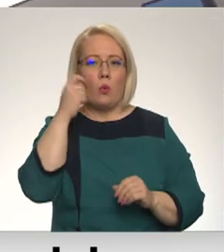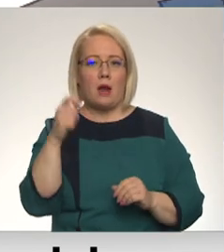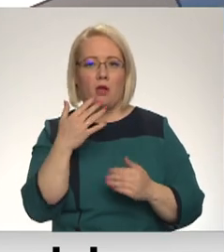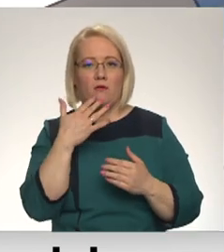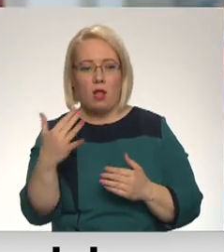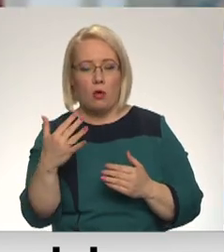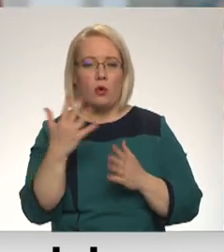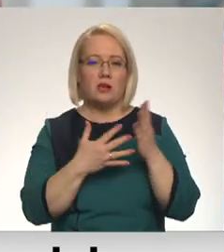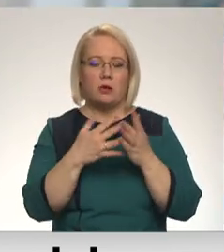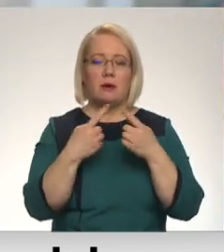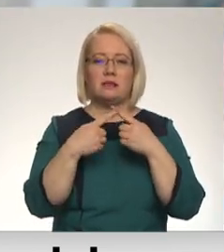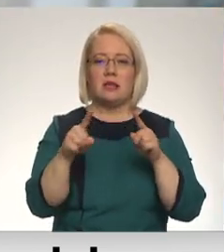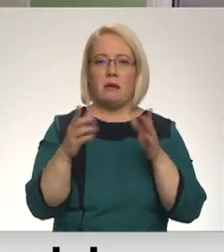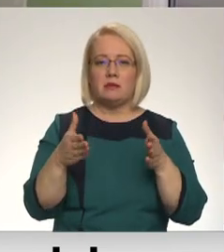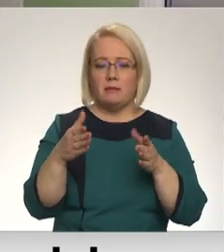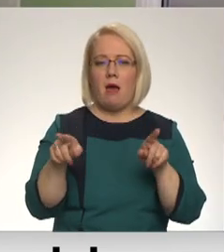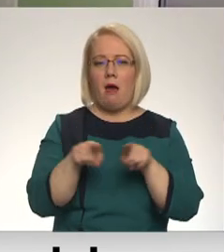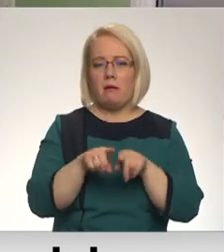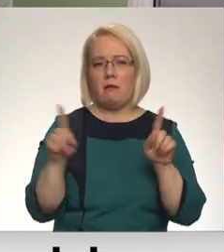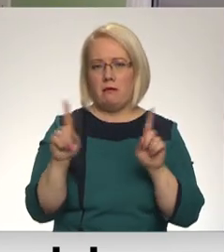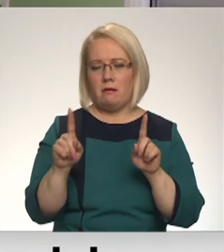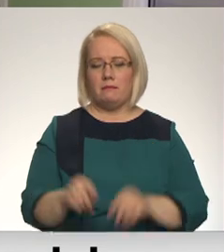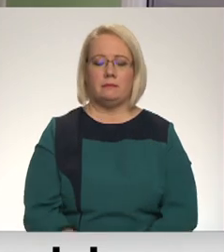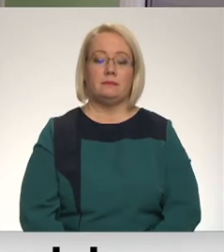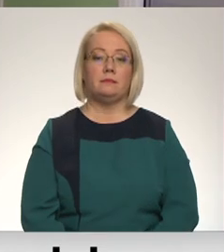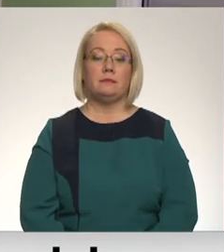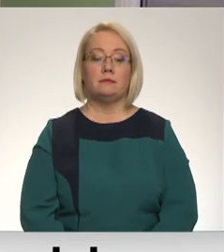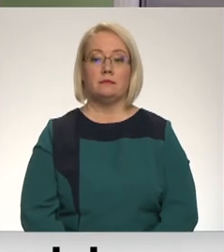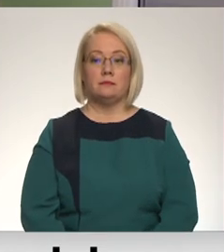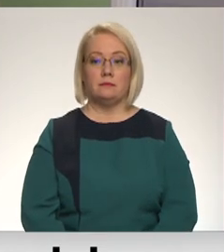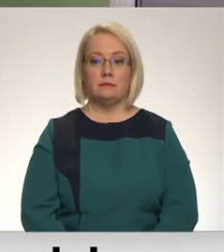citām slimnīcām. Diana Aboltiņa, Mikus Andersons, Zemgales reģionālā televīzija.